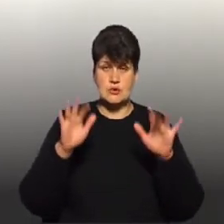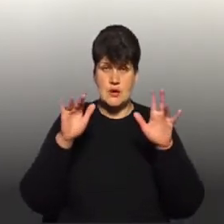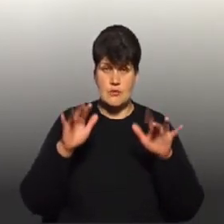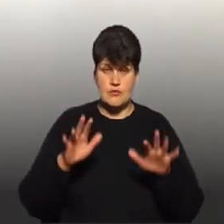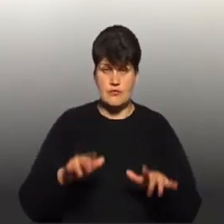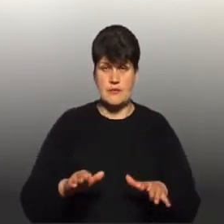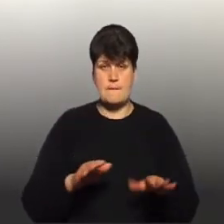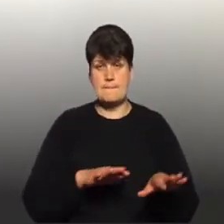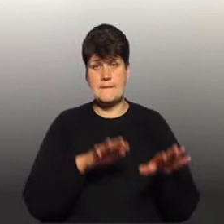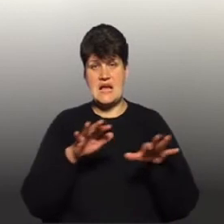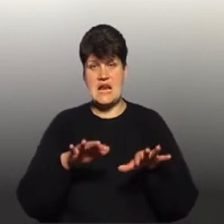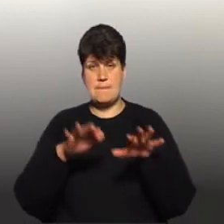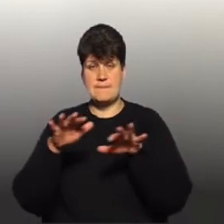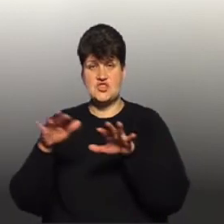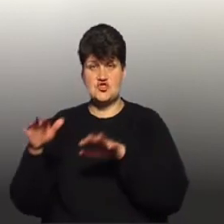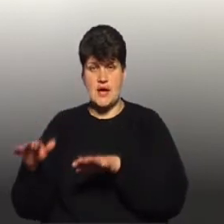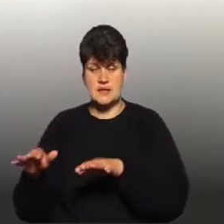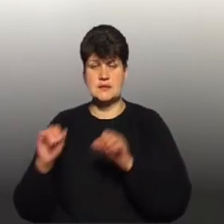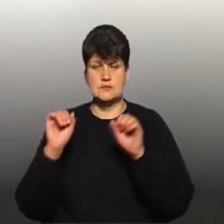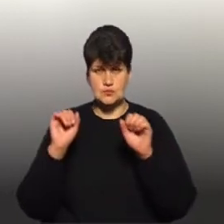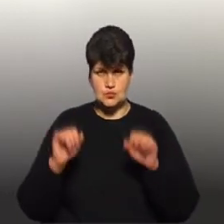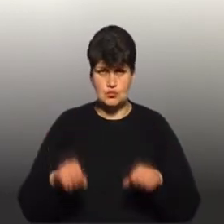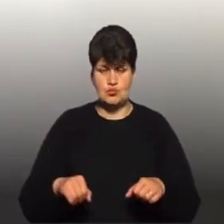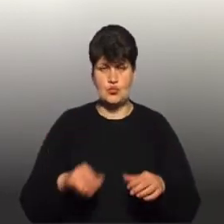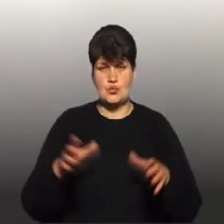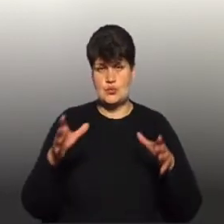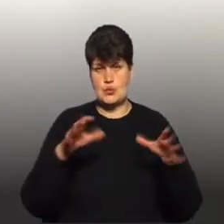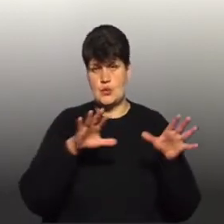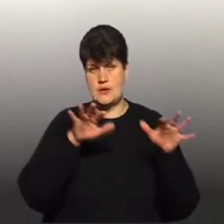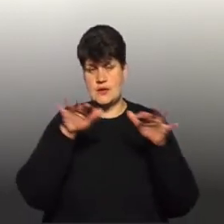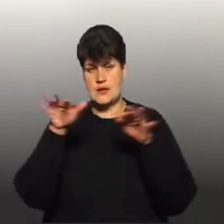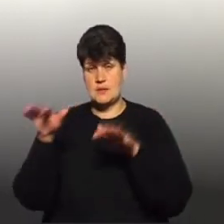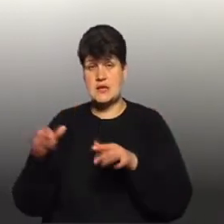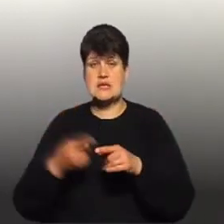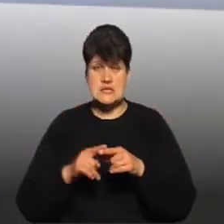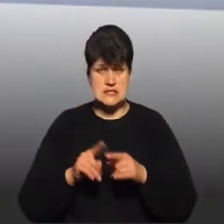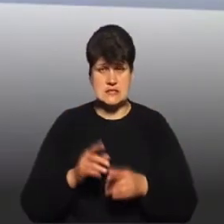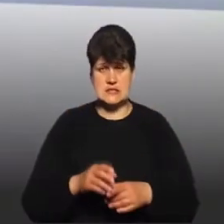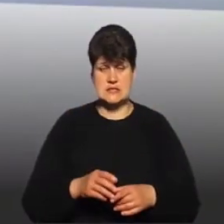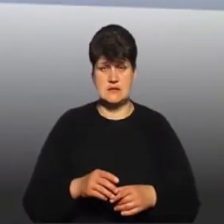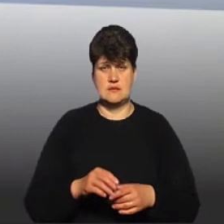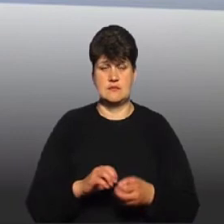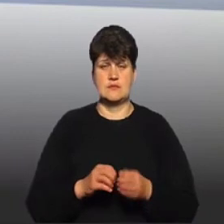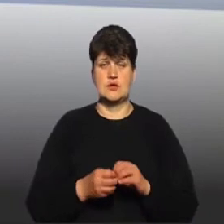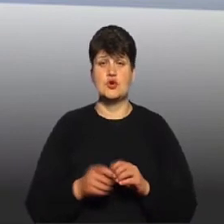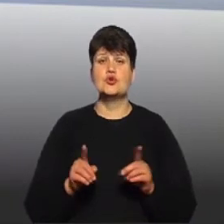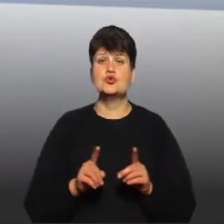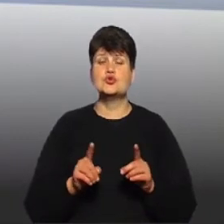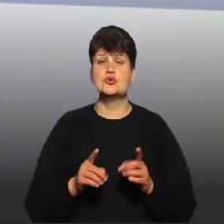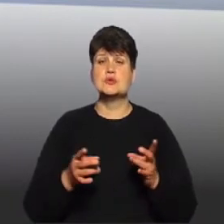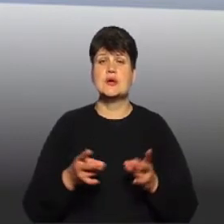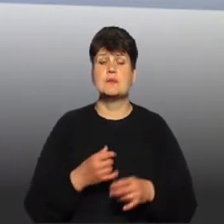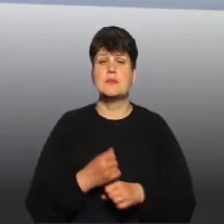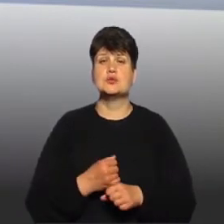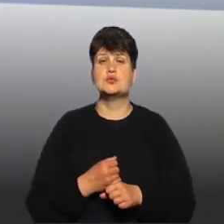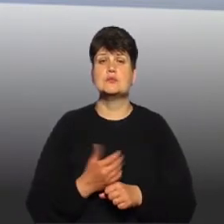переміщатися з повітряними масами. Це є надзвичайно згубно. Що умовно треба зробити, коли от ви потрапили під такий дощ?